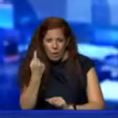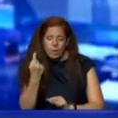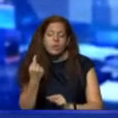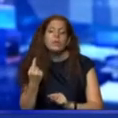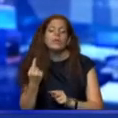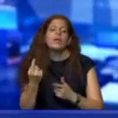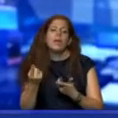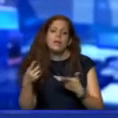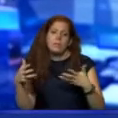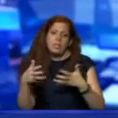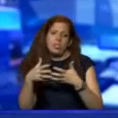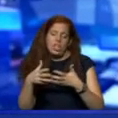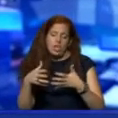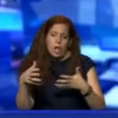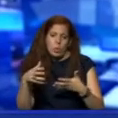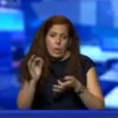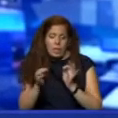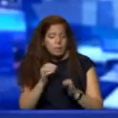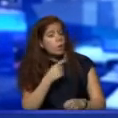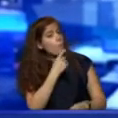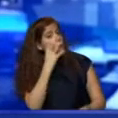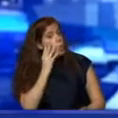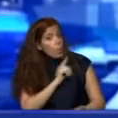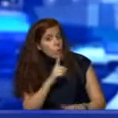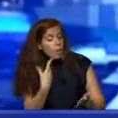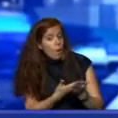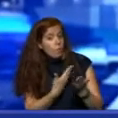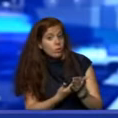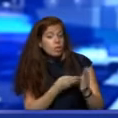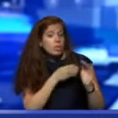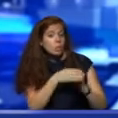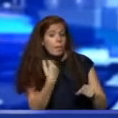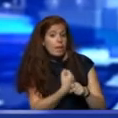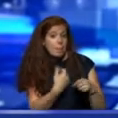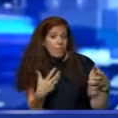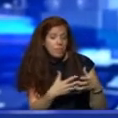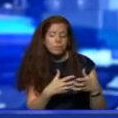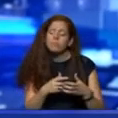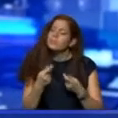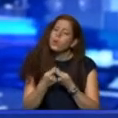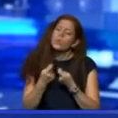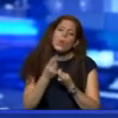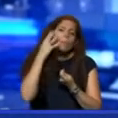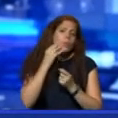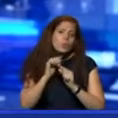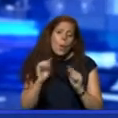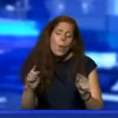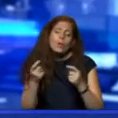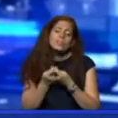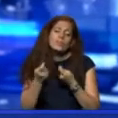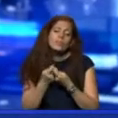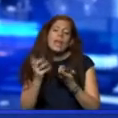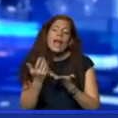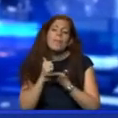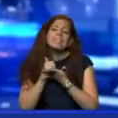של לשכת עורכי הדין. כלומר, את לא מרוצה מהעובדה שנכנסו פעילים חברתיים לאותו אירוע? זה לא עניין של מרוצה או לא, זה עניין של